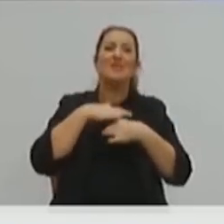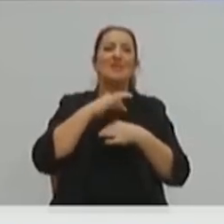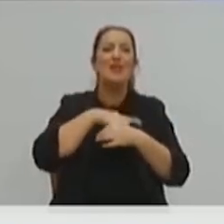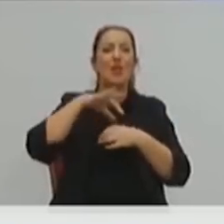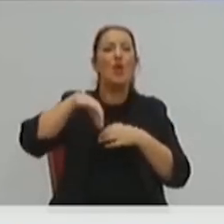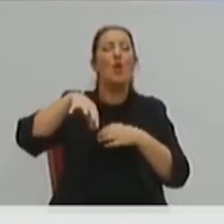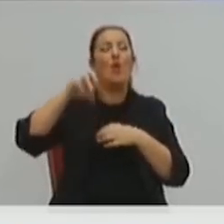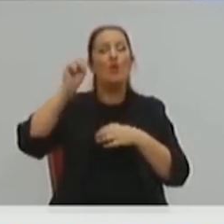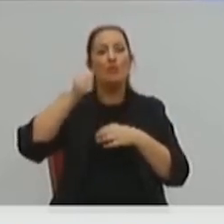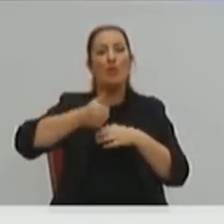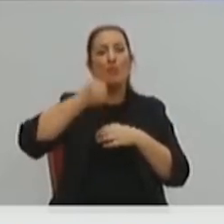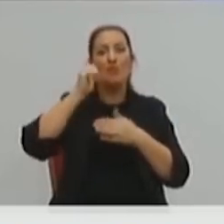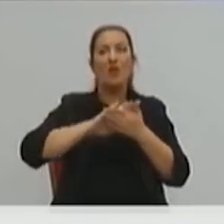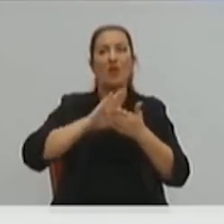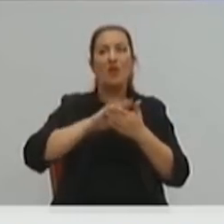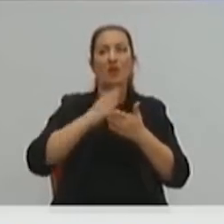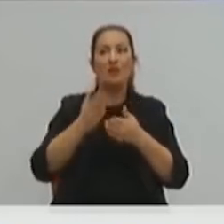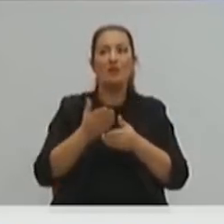arkadaşım.